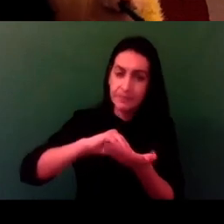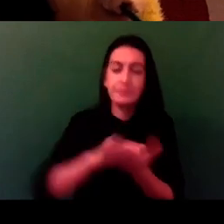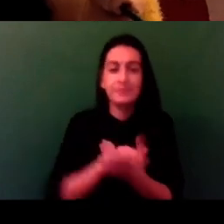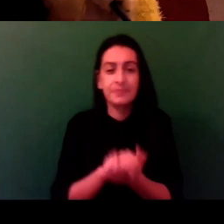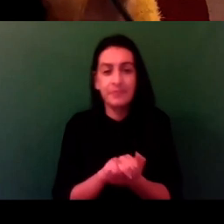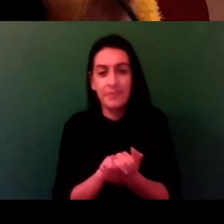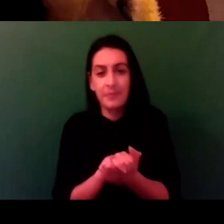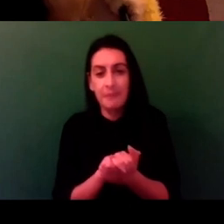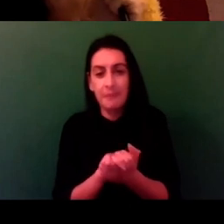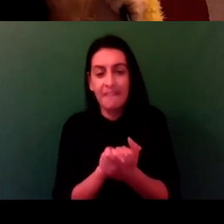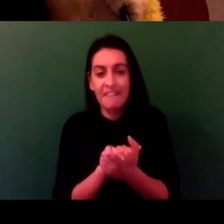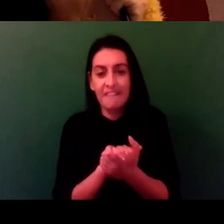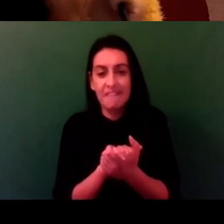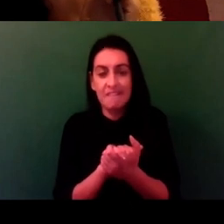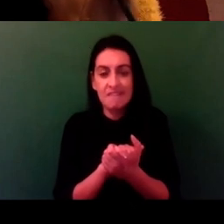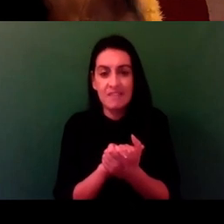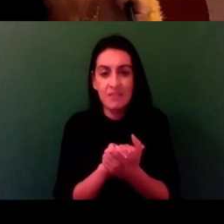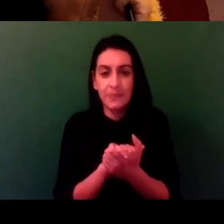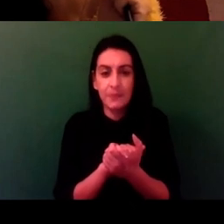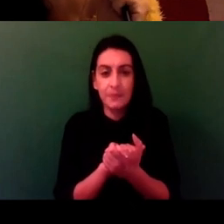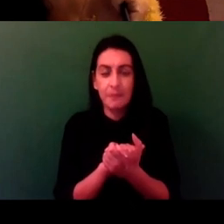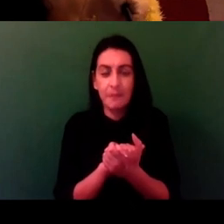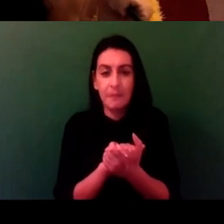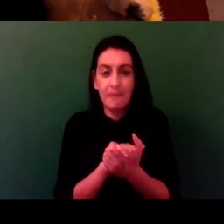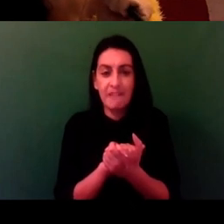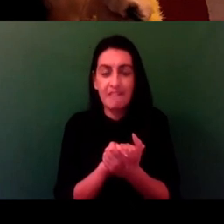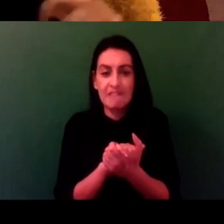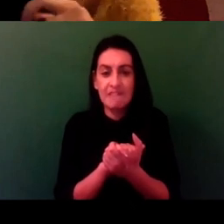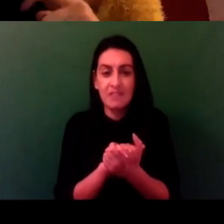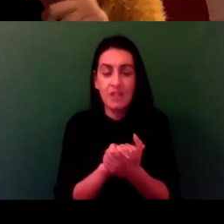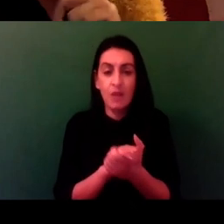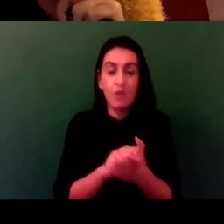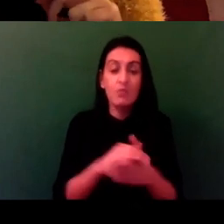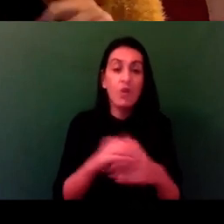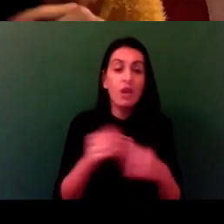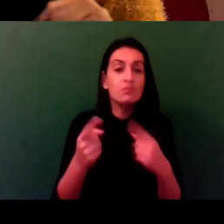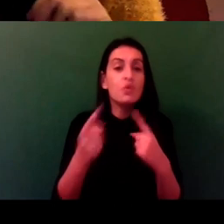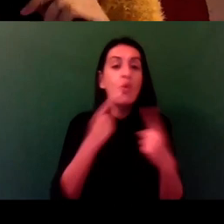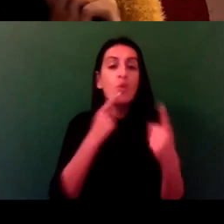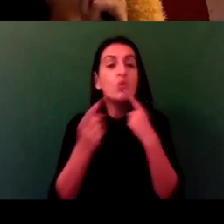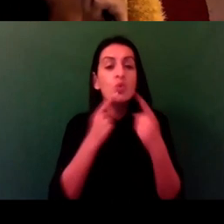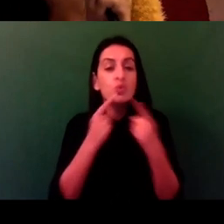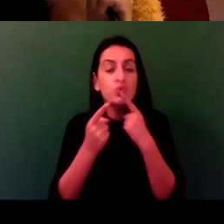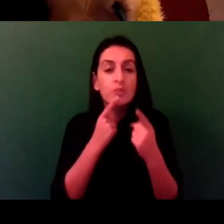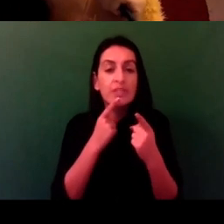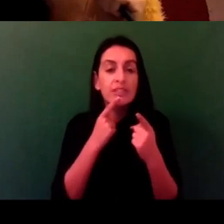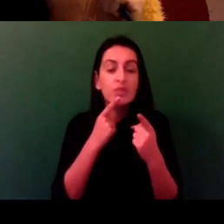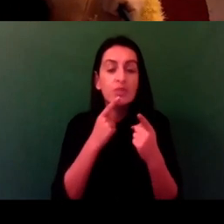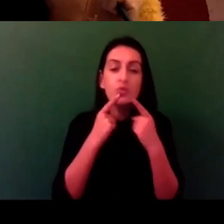bence çıkan en, yani benim aklımda kalan en önemli şey buydu. Müzakere etmeyi, gücü devretmeyi, iktidarı